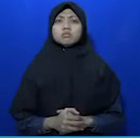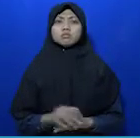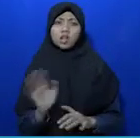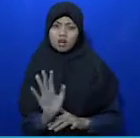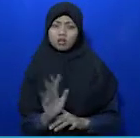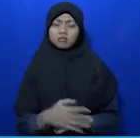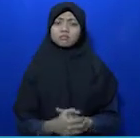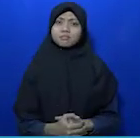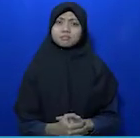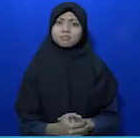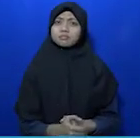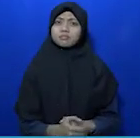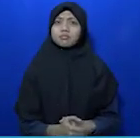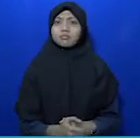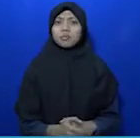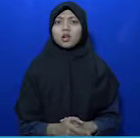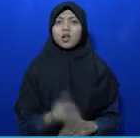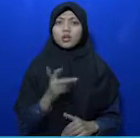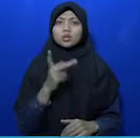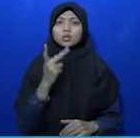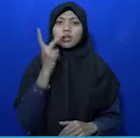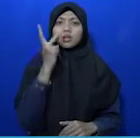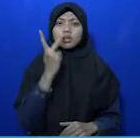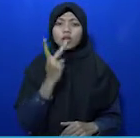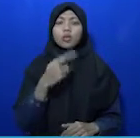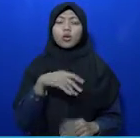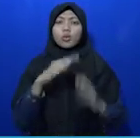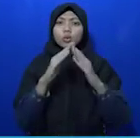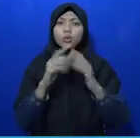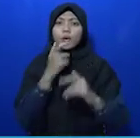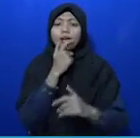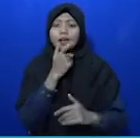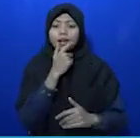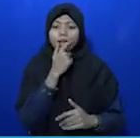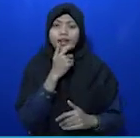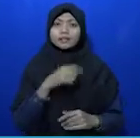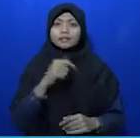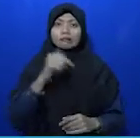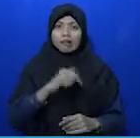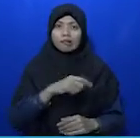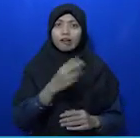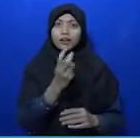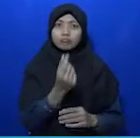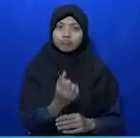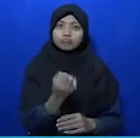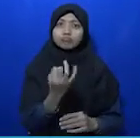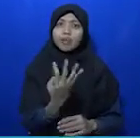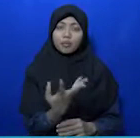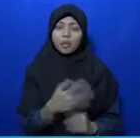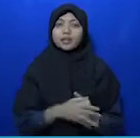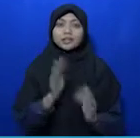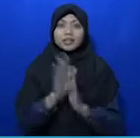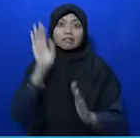enggak. Yang kita lakukan adalah bagaimana rumah nenek saya ini value-nya sekarang dan value kedepannya seperti